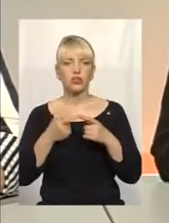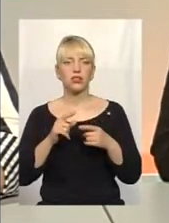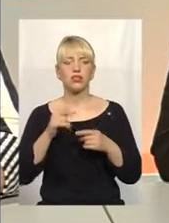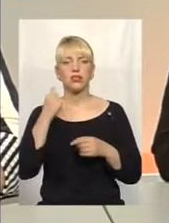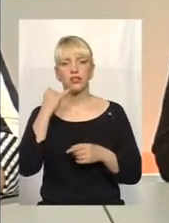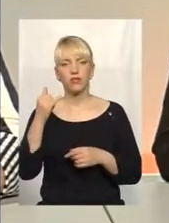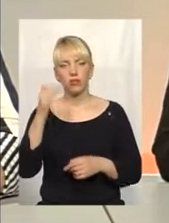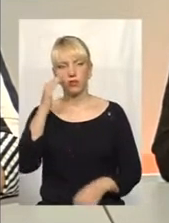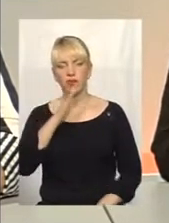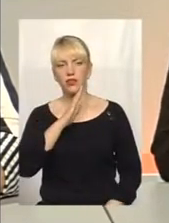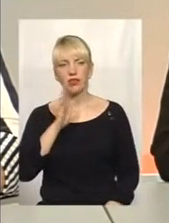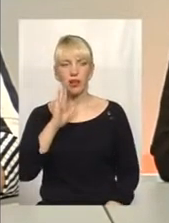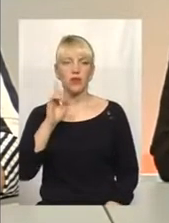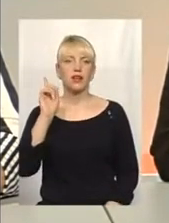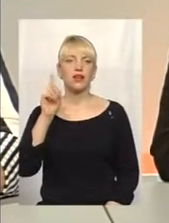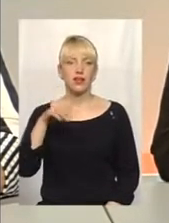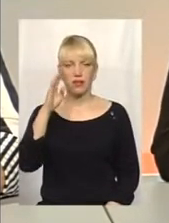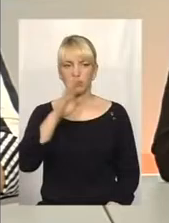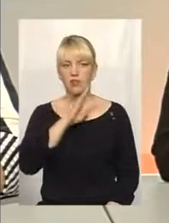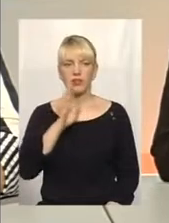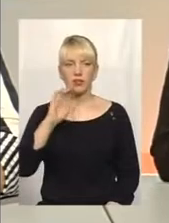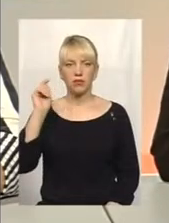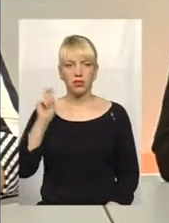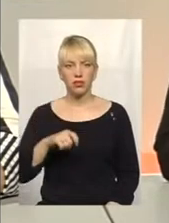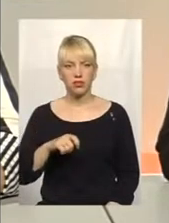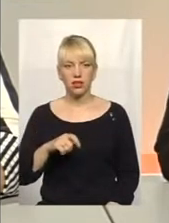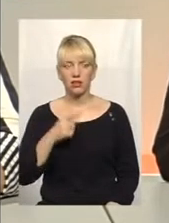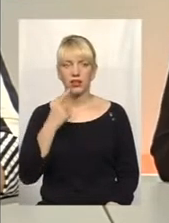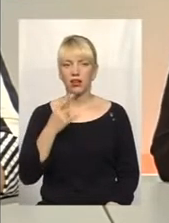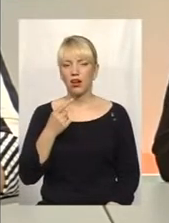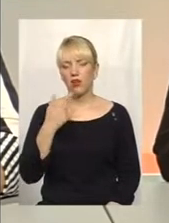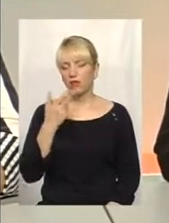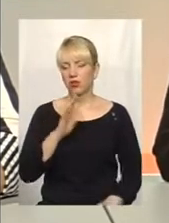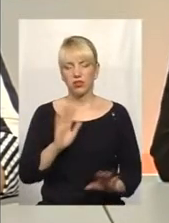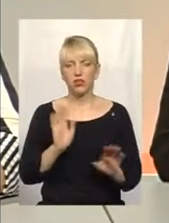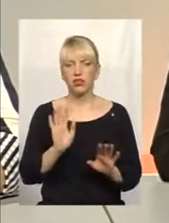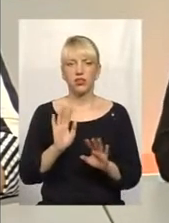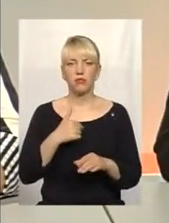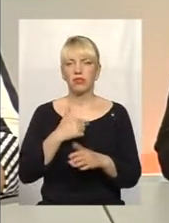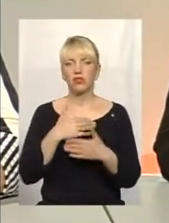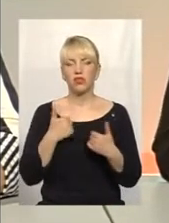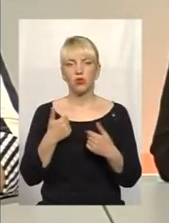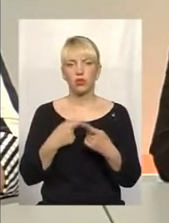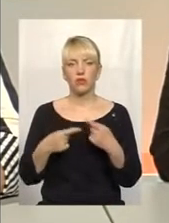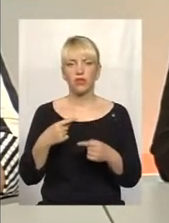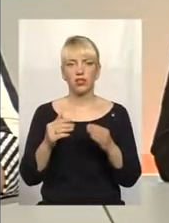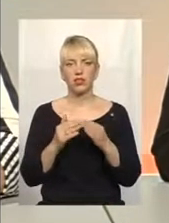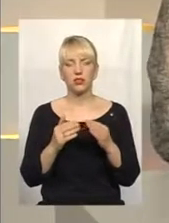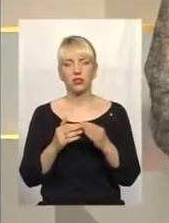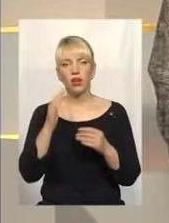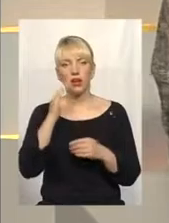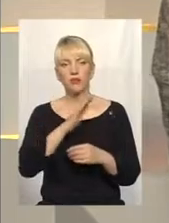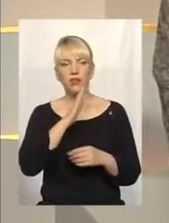батькам, і навіть батьки приїжджають. А коли вони приїжджають, батьки: «Ні, в мене все добре, і вже не хочуть повертатися». Дійсно, тобто батькам платять.